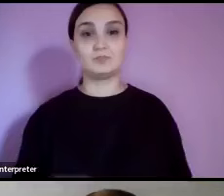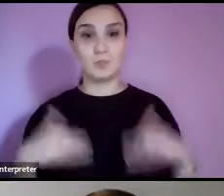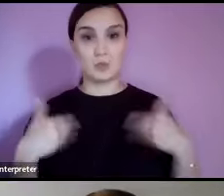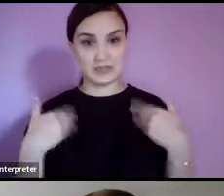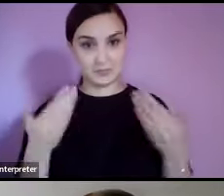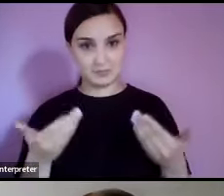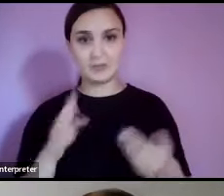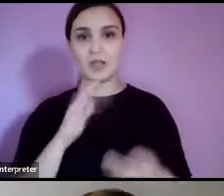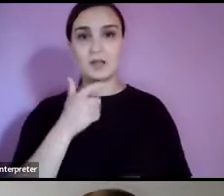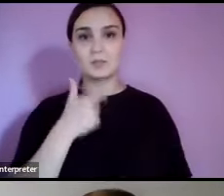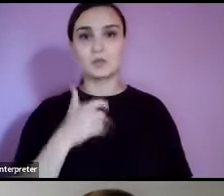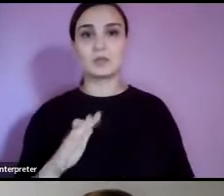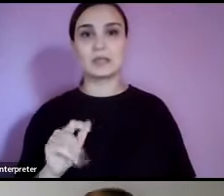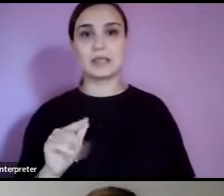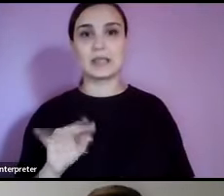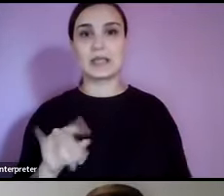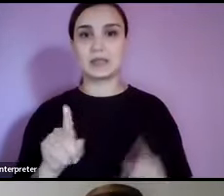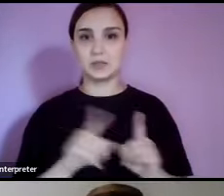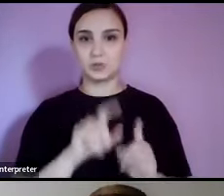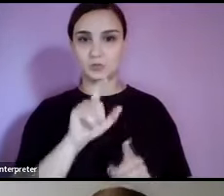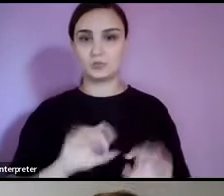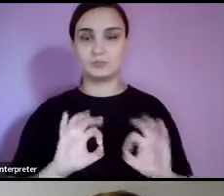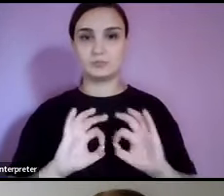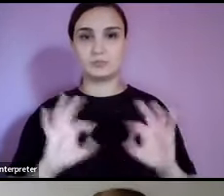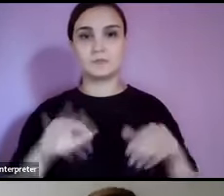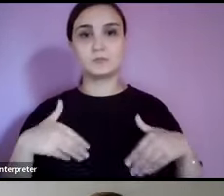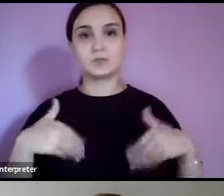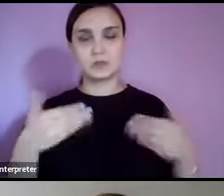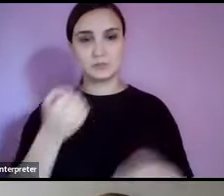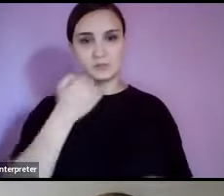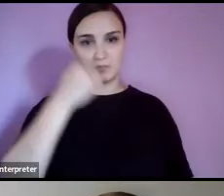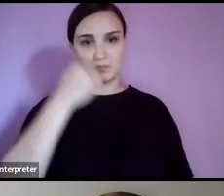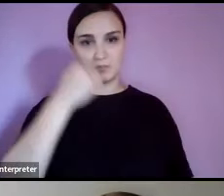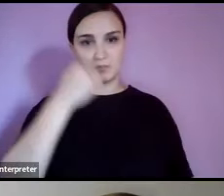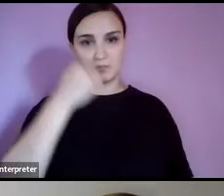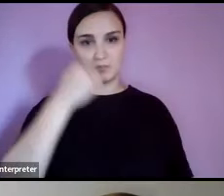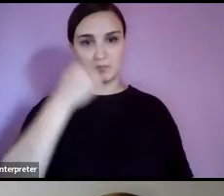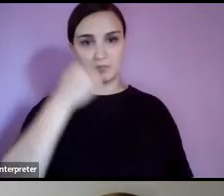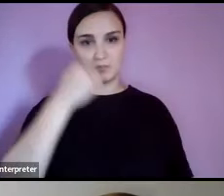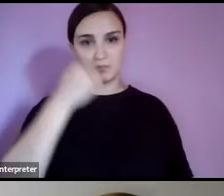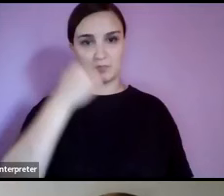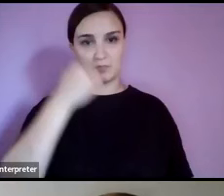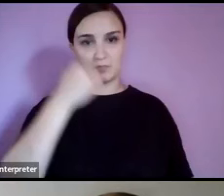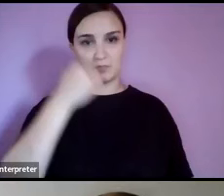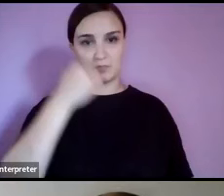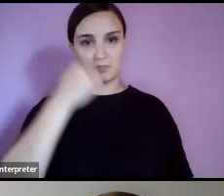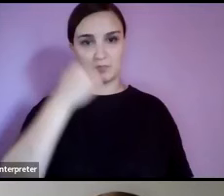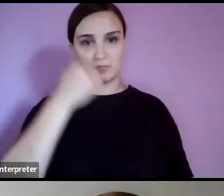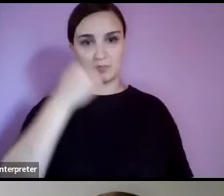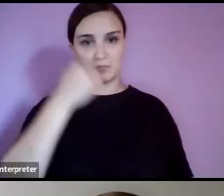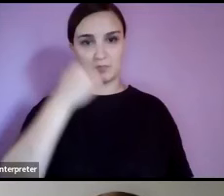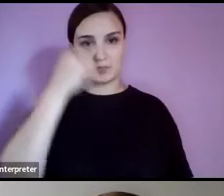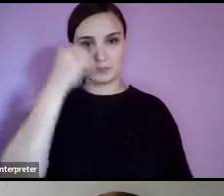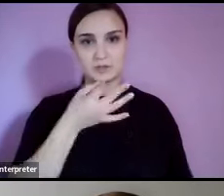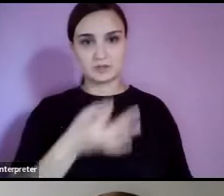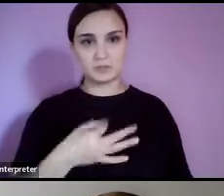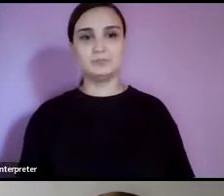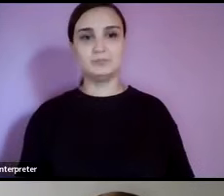მოგესალმებით, კაპიტანი კეთლინს მოგესალმება და მადლობას გვიხდის მოწვევისთვის და დღეს